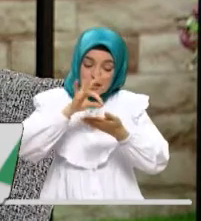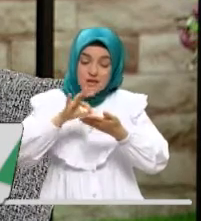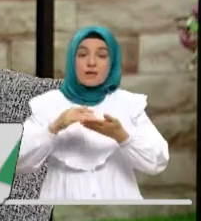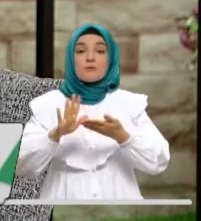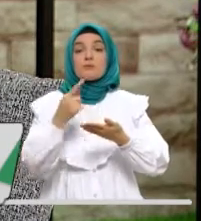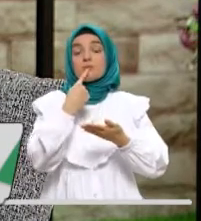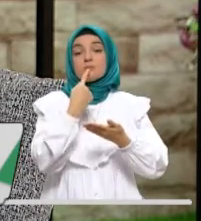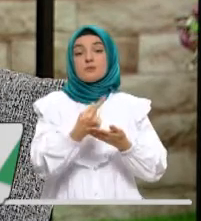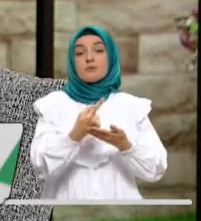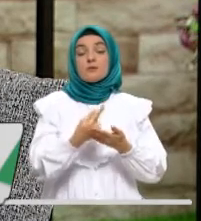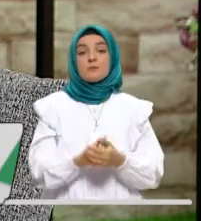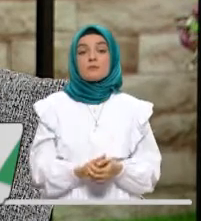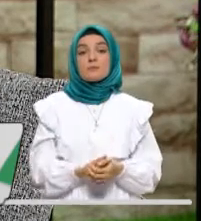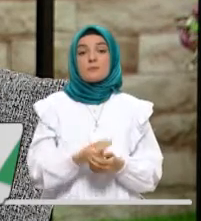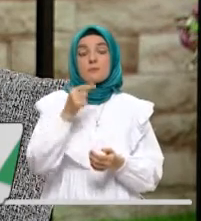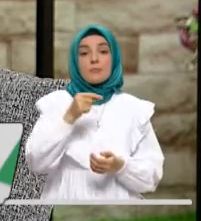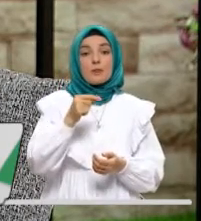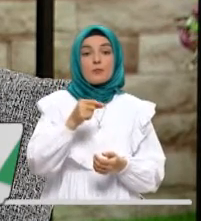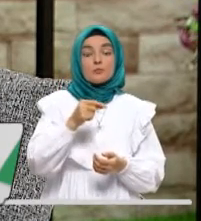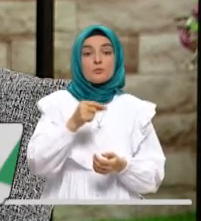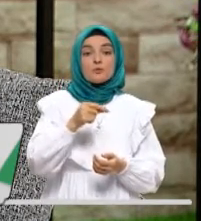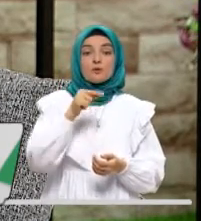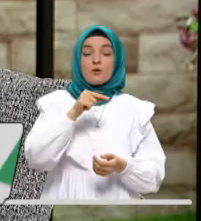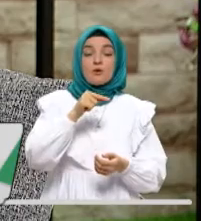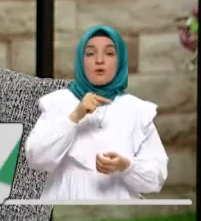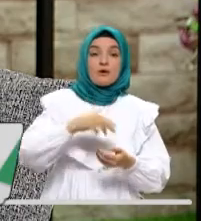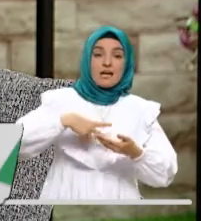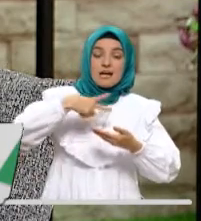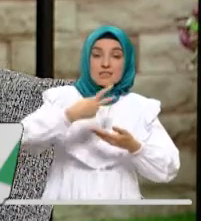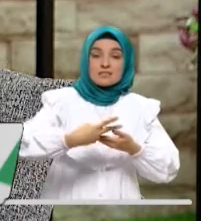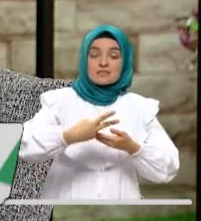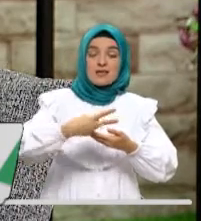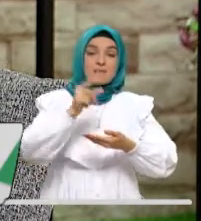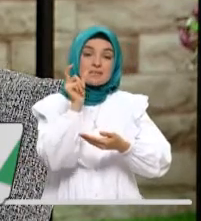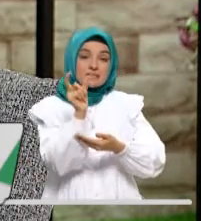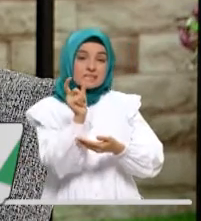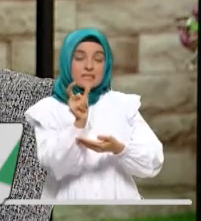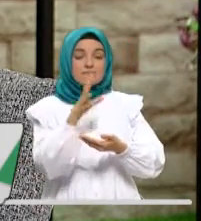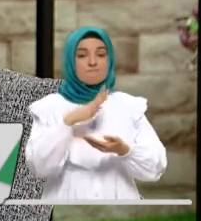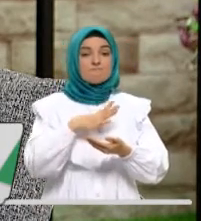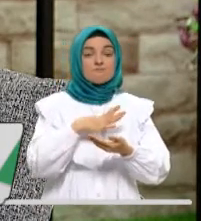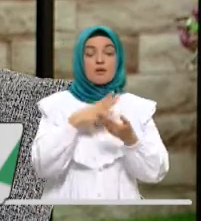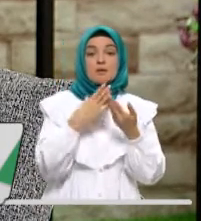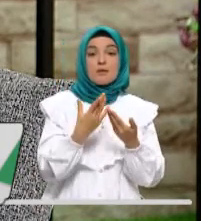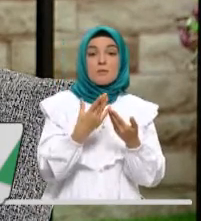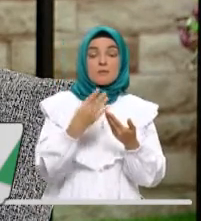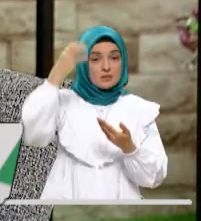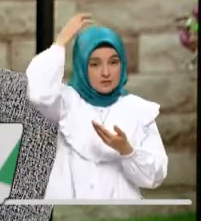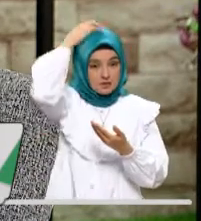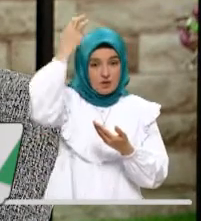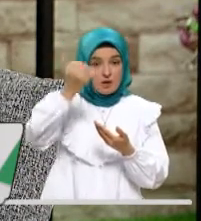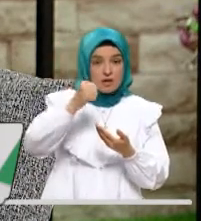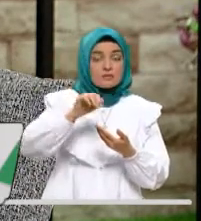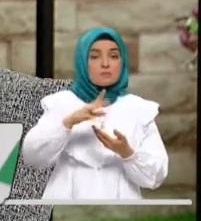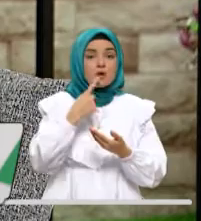hı. Avdıramamak, bugün Orta Asya'da kullanılan aktarmak kelimesi. Yahu bir Yahudi avdıramamayı kullanmaz.